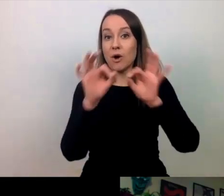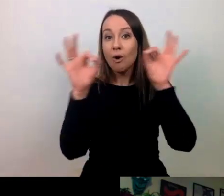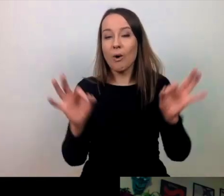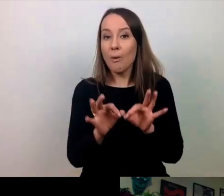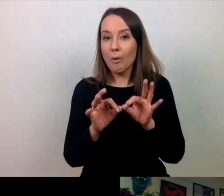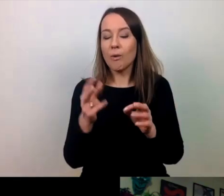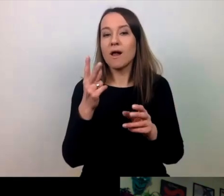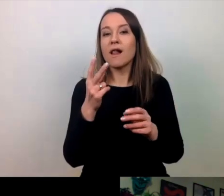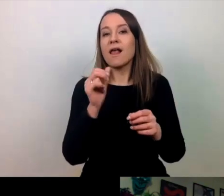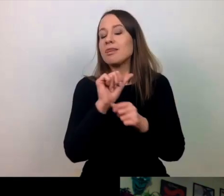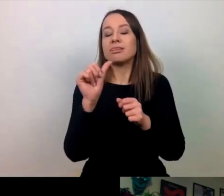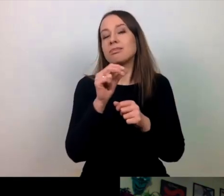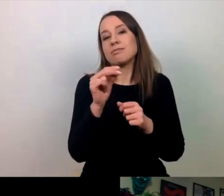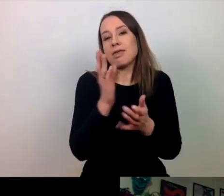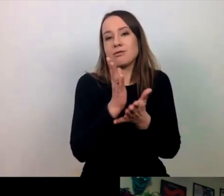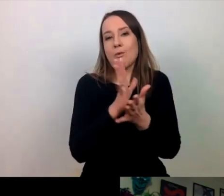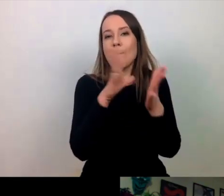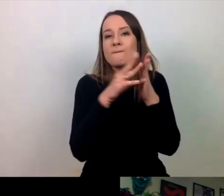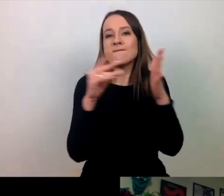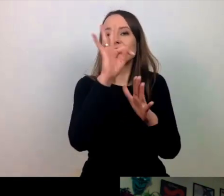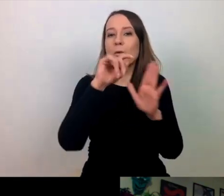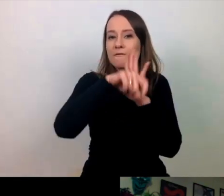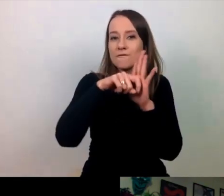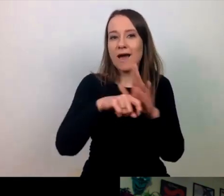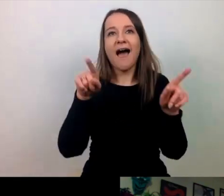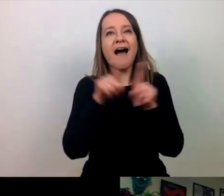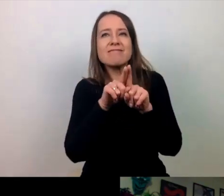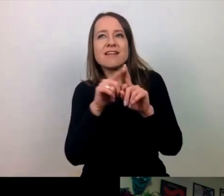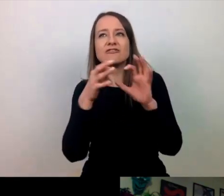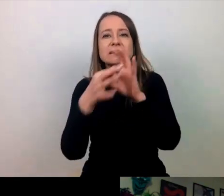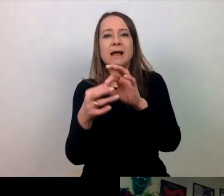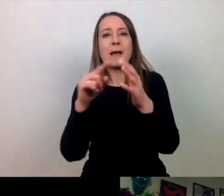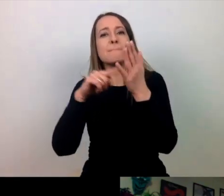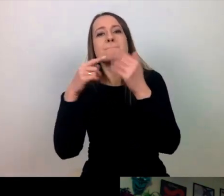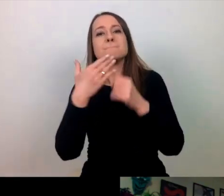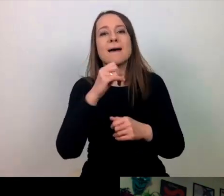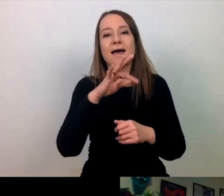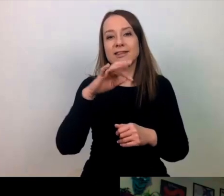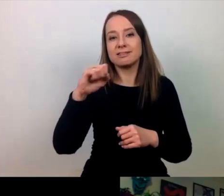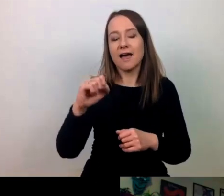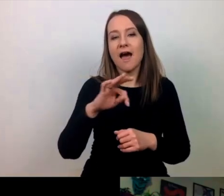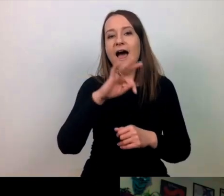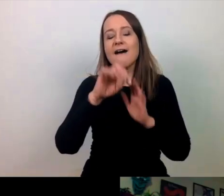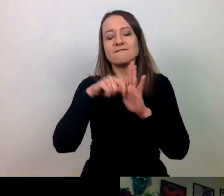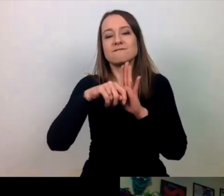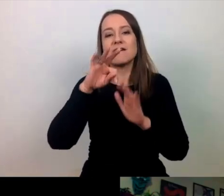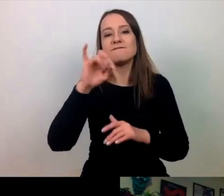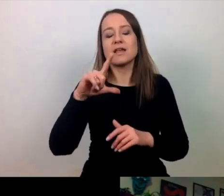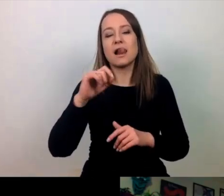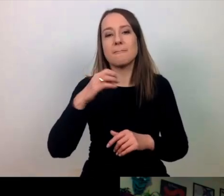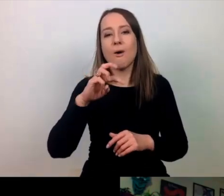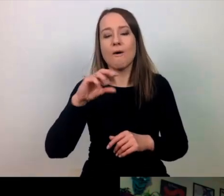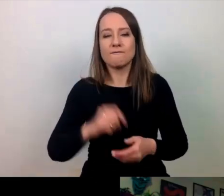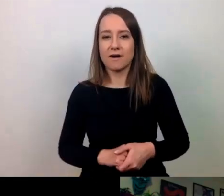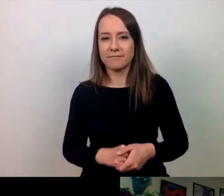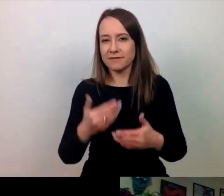w warstwie filmowej, ale też w warstwie takiej metafilmowej. Nie wiem, czy ty wiesz, jaki tutaj jest kontekst tego filmu, bo to jest dosyć mocna rzecz. Nie